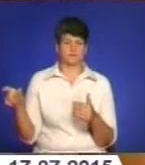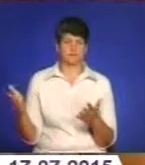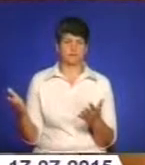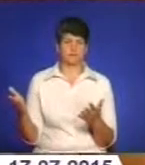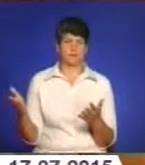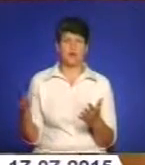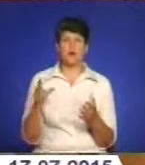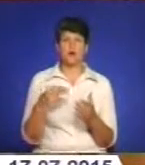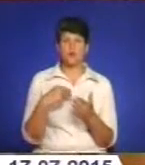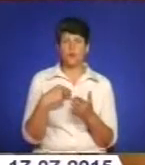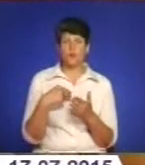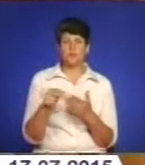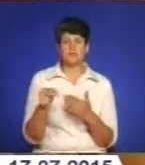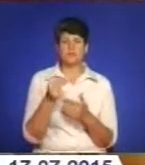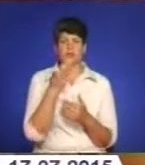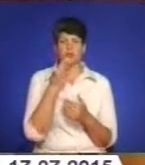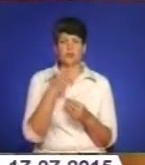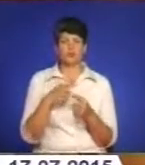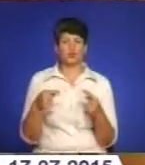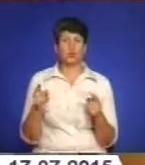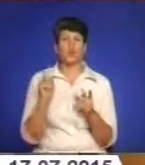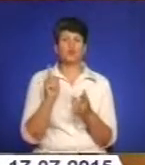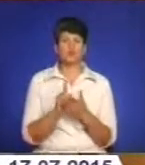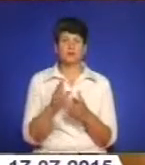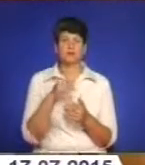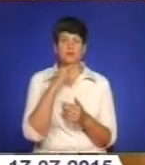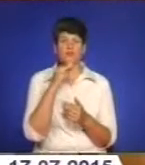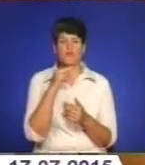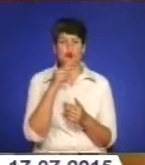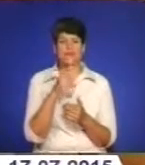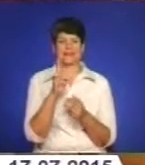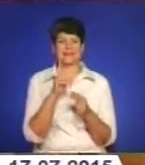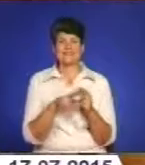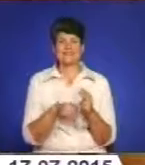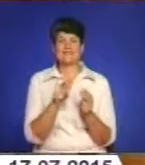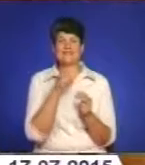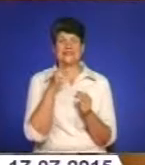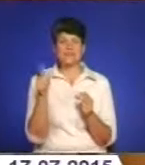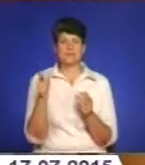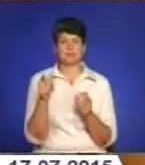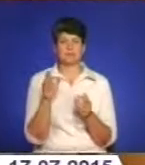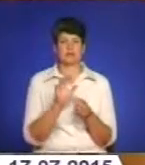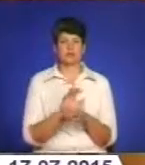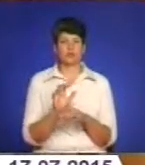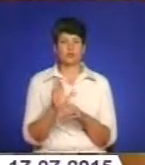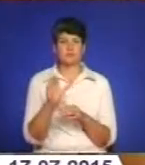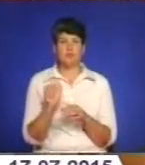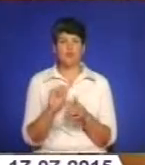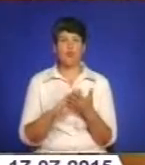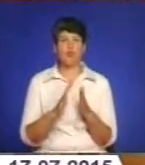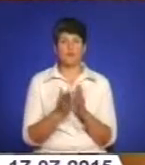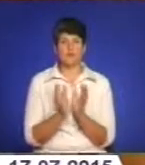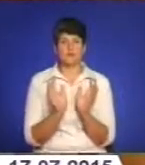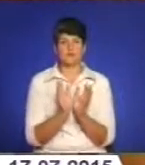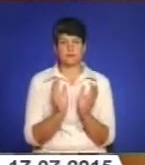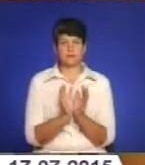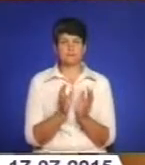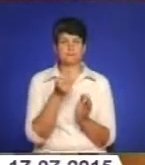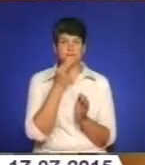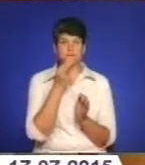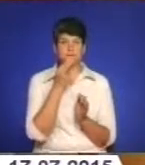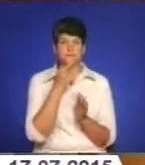При покупці харчових продуктів обов'язково треба звертати увагу на кінцевий термін придатності та умови зберігання харчових